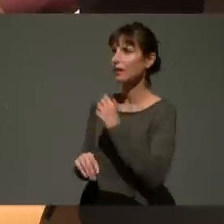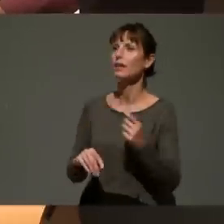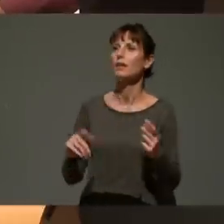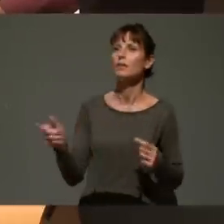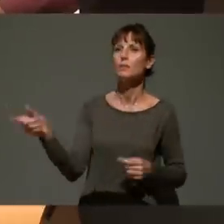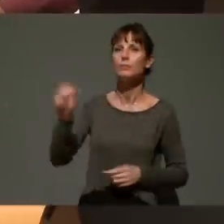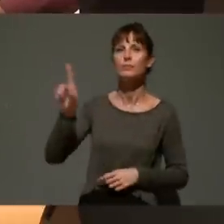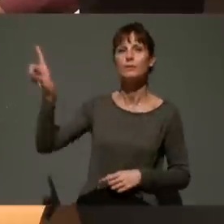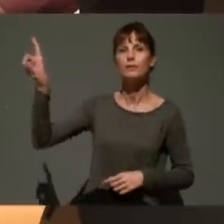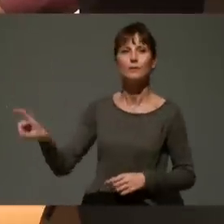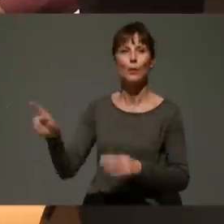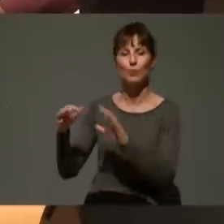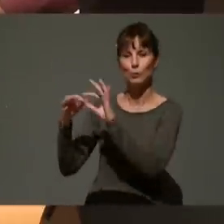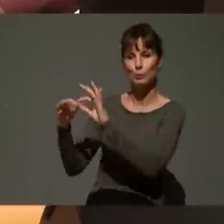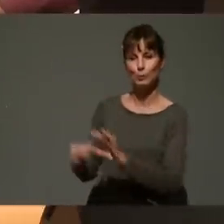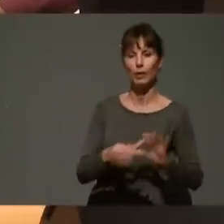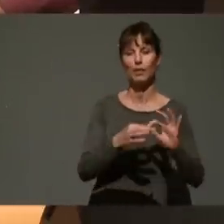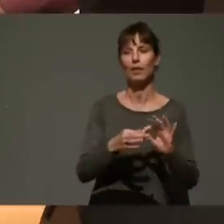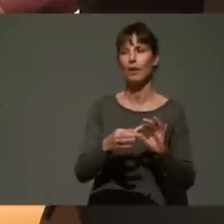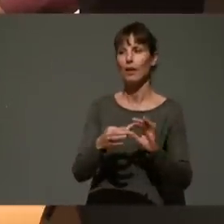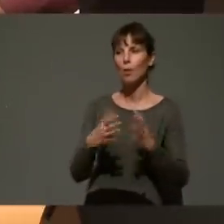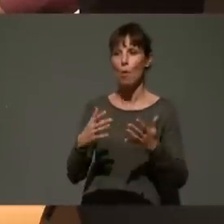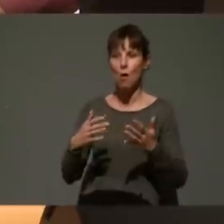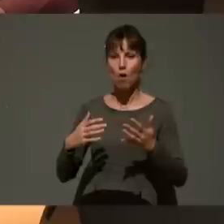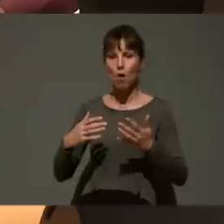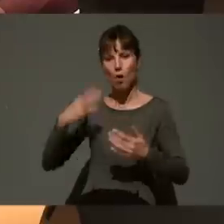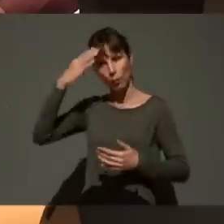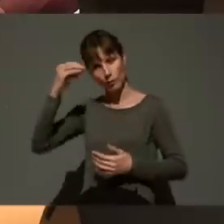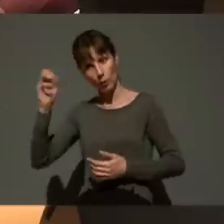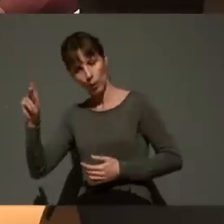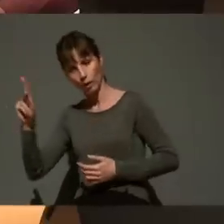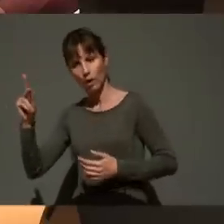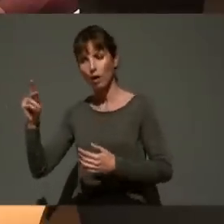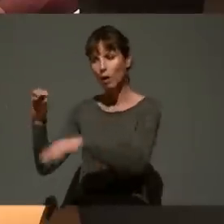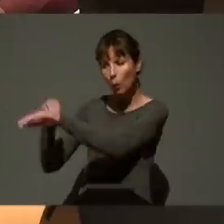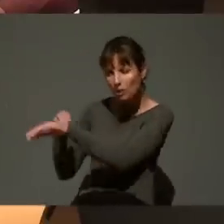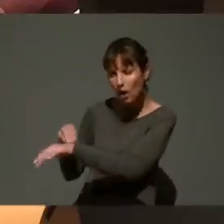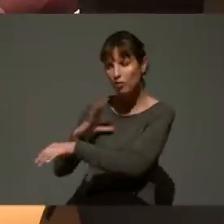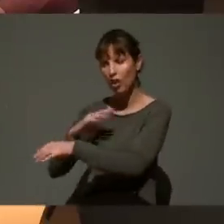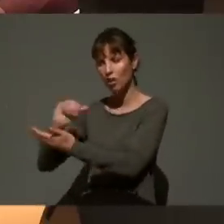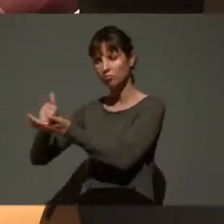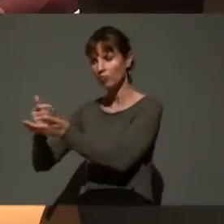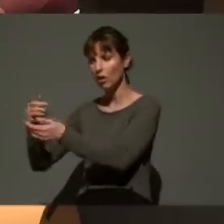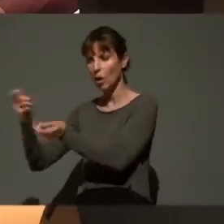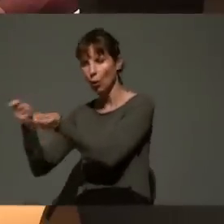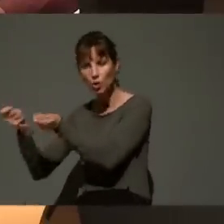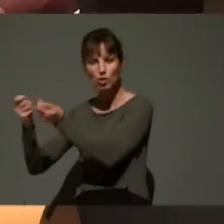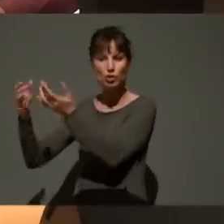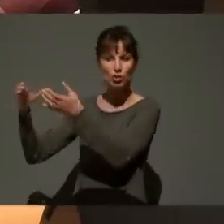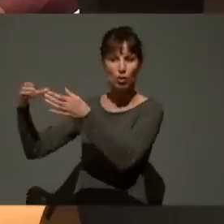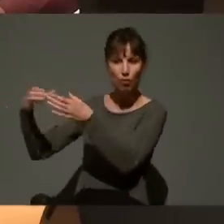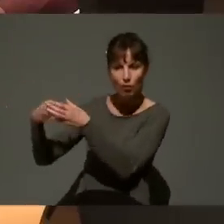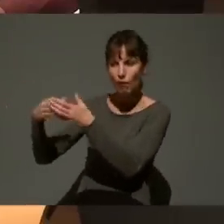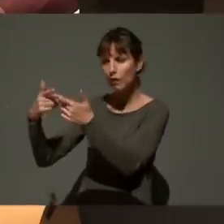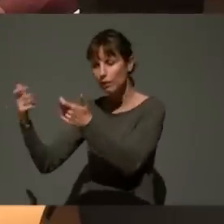a été dit. Comment bien faire du sport quand on est amateur ? Autant les professionnels, ils sont conseillés, ils ont des coachs, ils ont tout le monde, et le